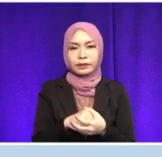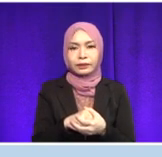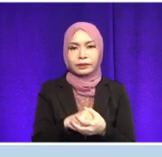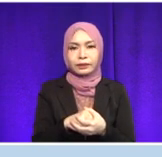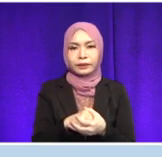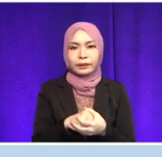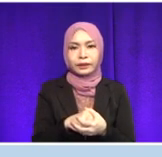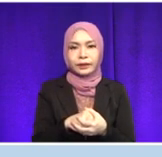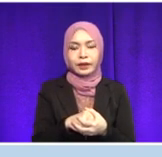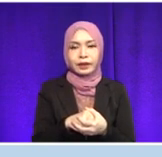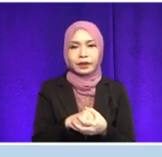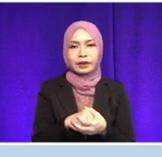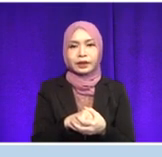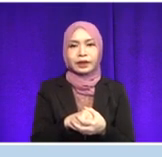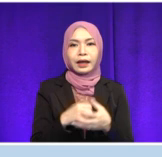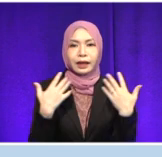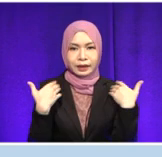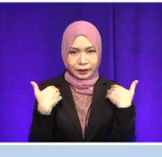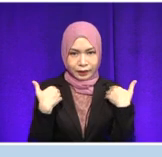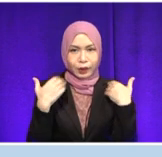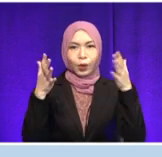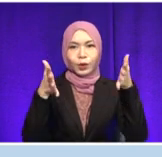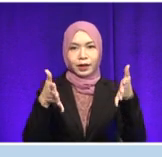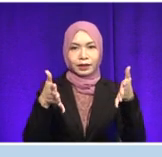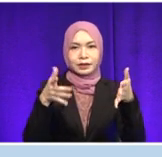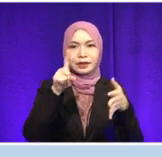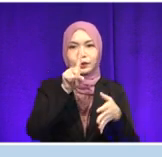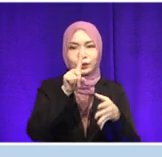dia perlu ada satu pasukan ada pasukan